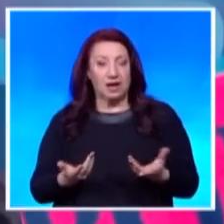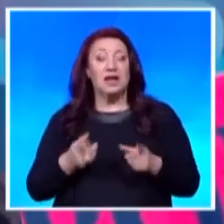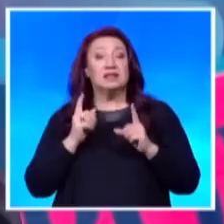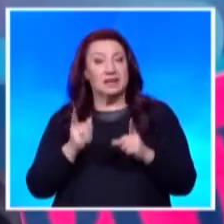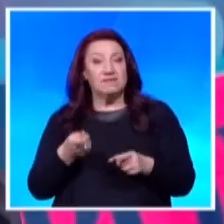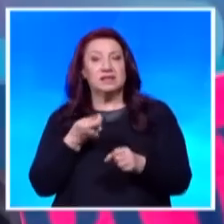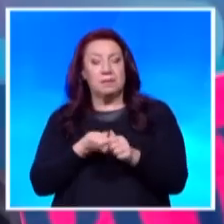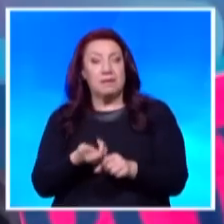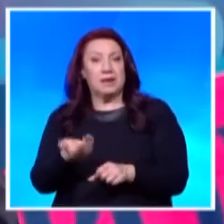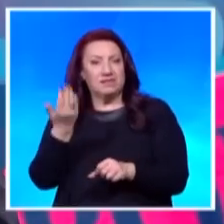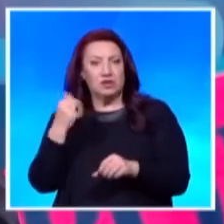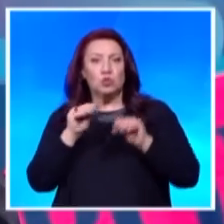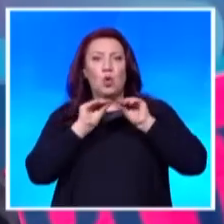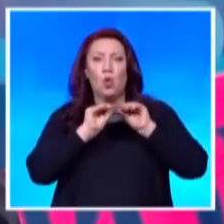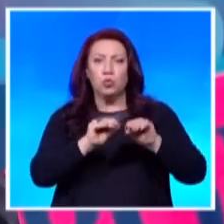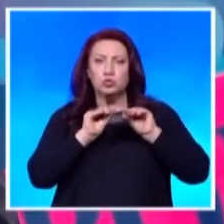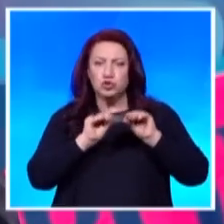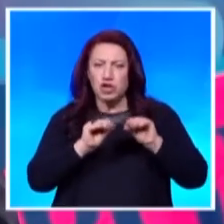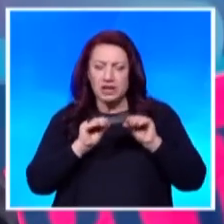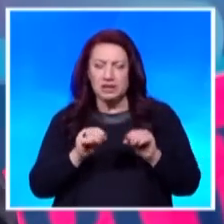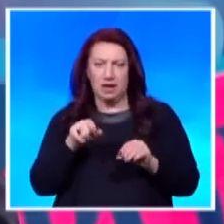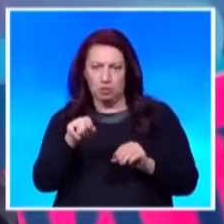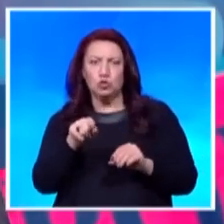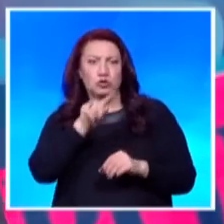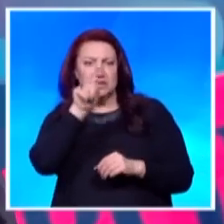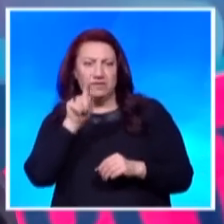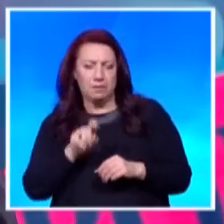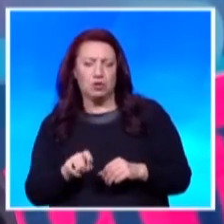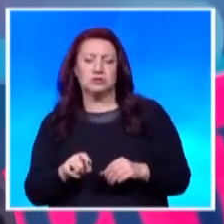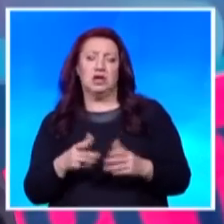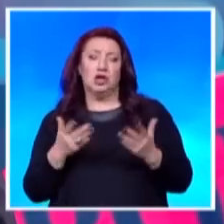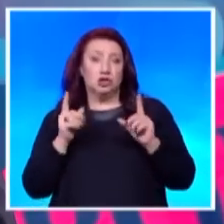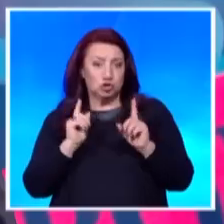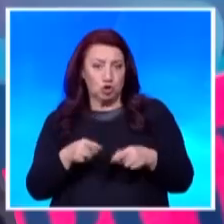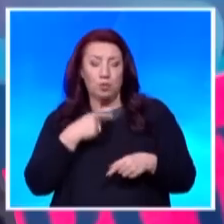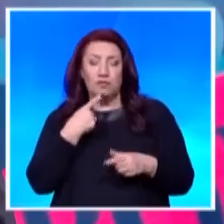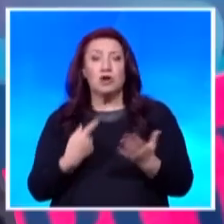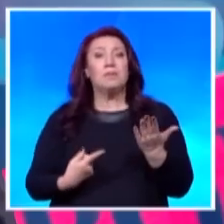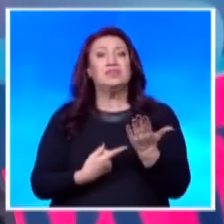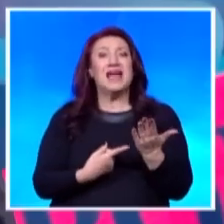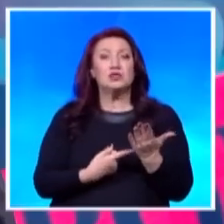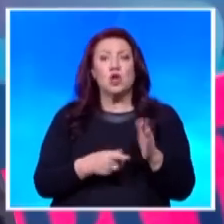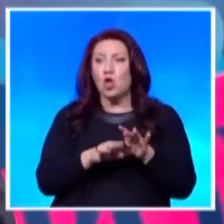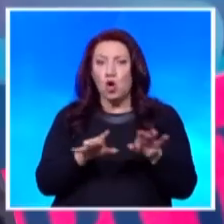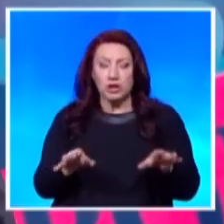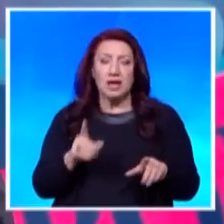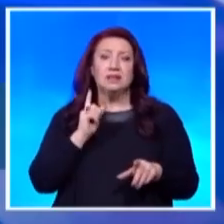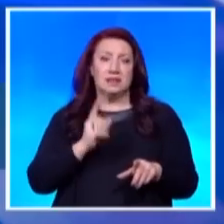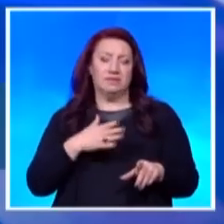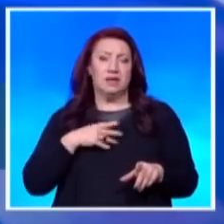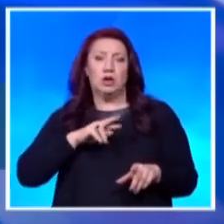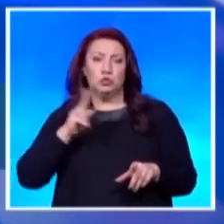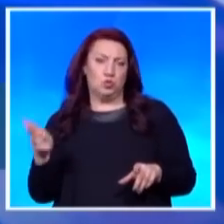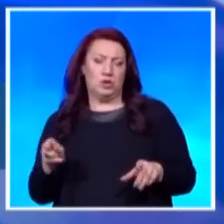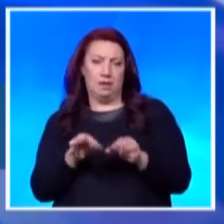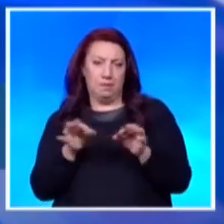обучения, но не само обучения. Когато говорим за технология, би трябвало да имаме и други мерки. Това влиза ли под определението на кибератака и каква е целта